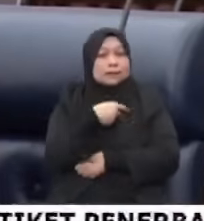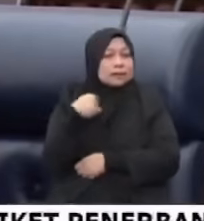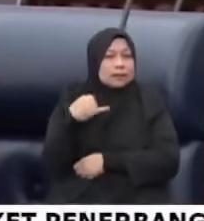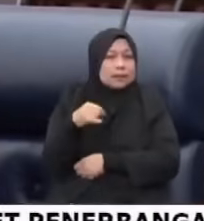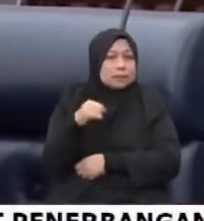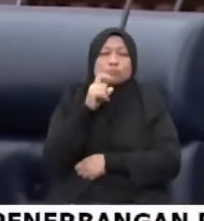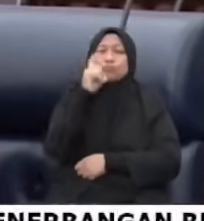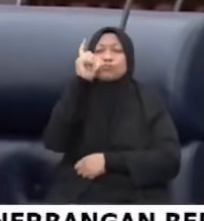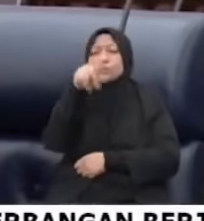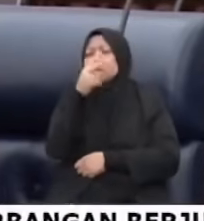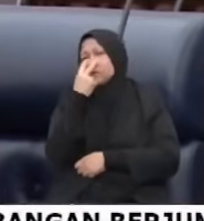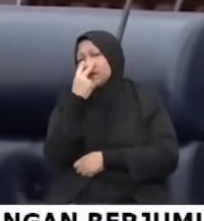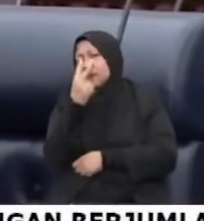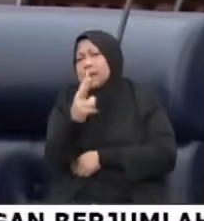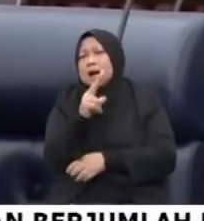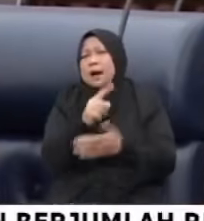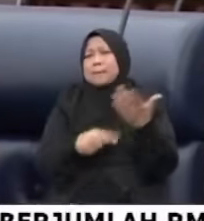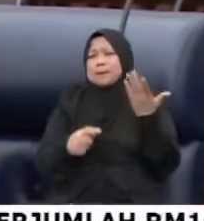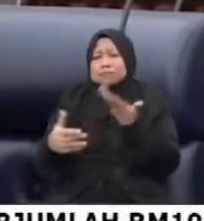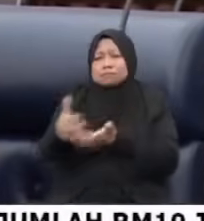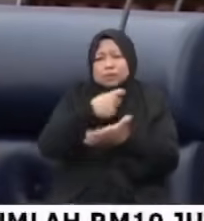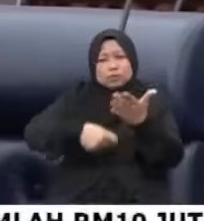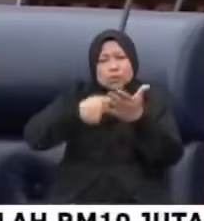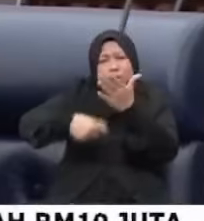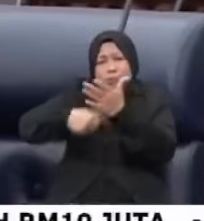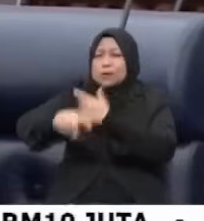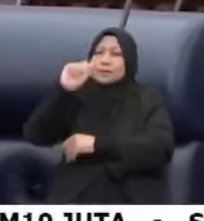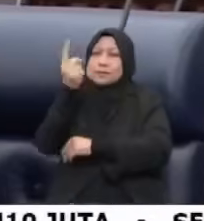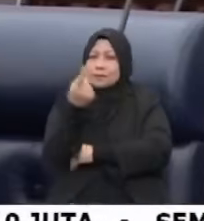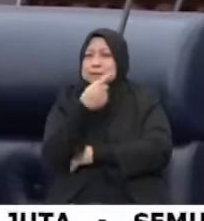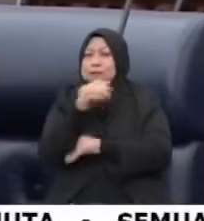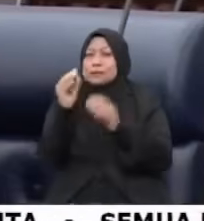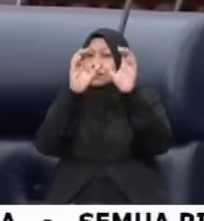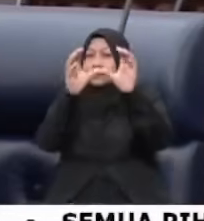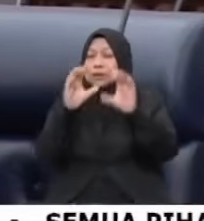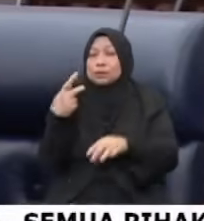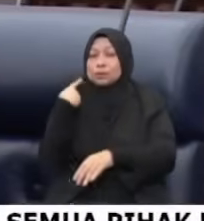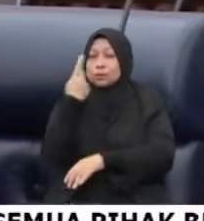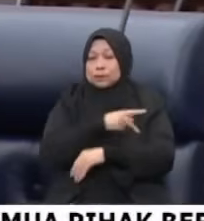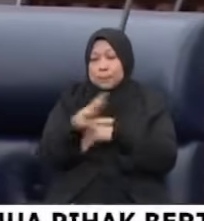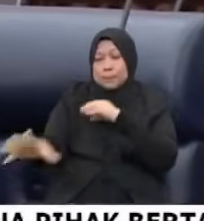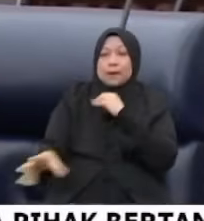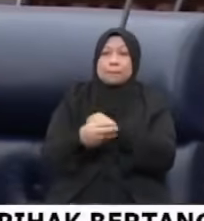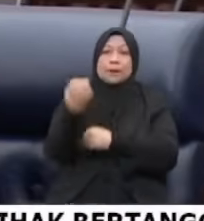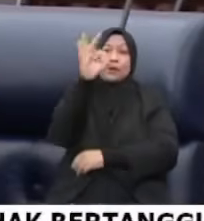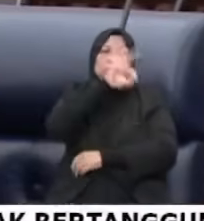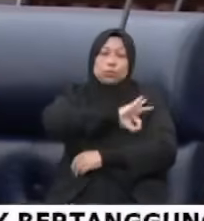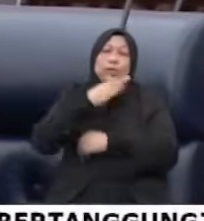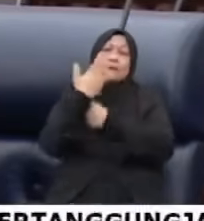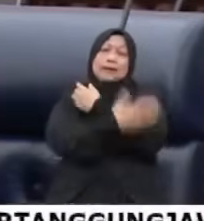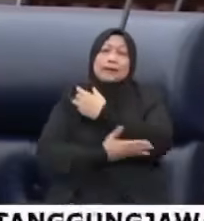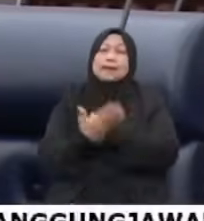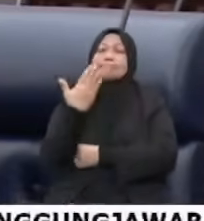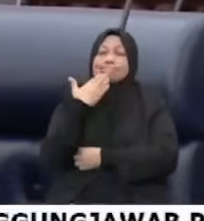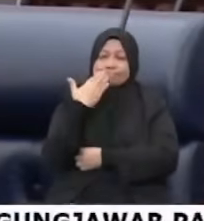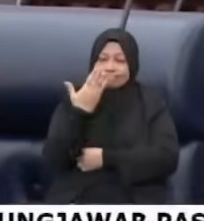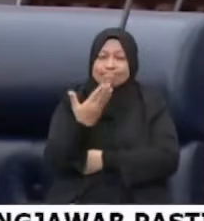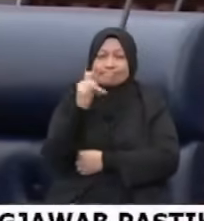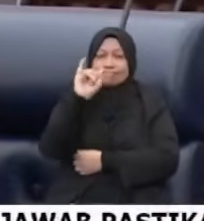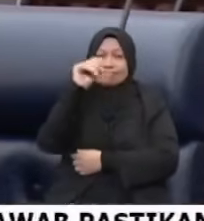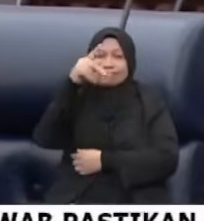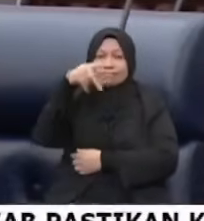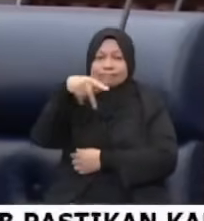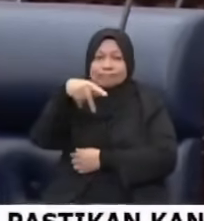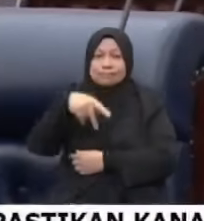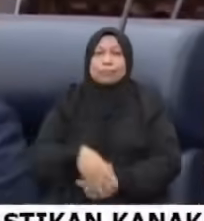perlulah lihat kepada hasil Cukai sahaja sebagai langkah untuk kita menambah hasil untuk negara kita terima kasih Tan Sri di-pertua